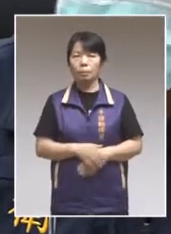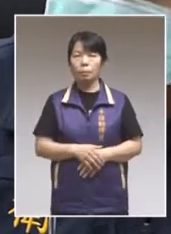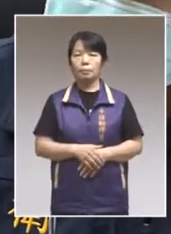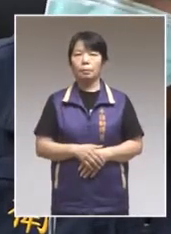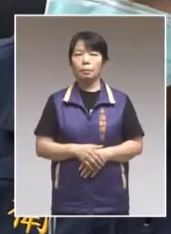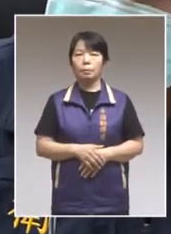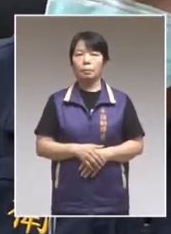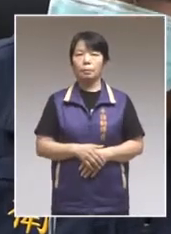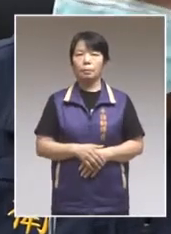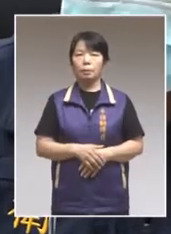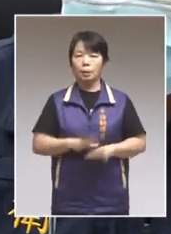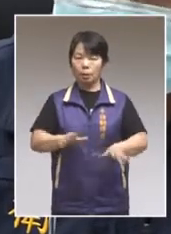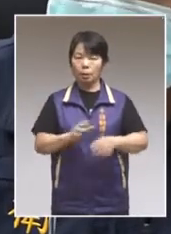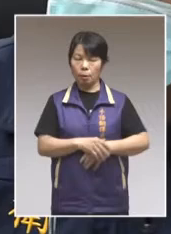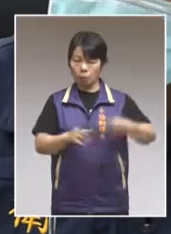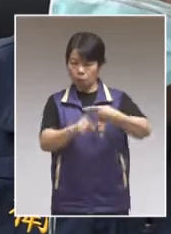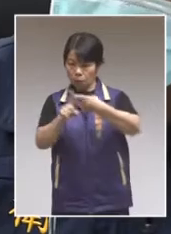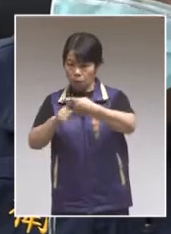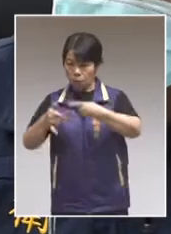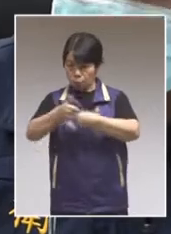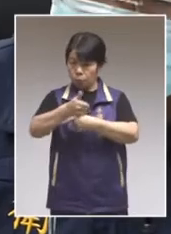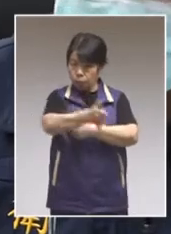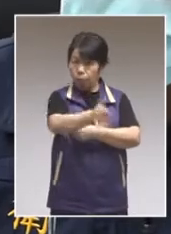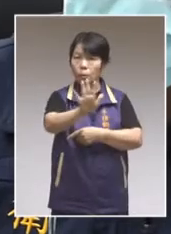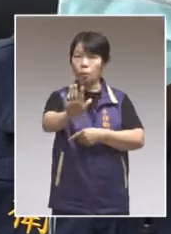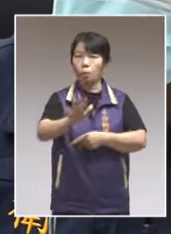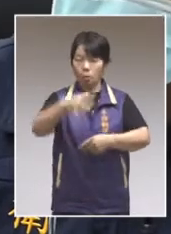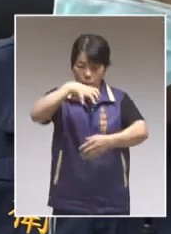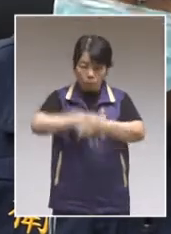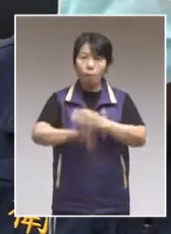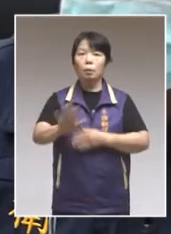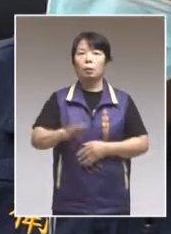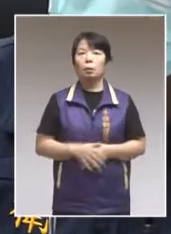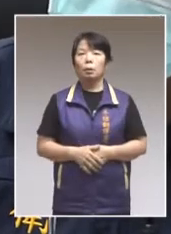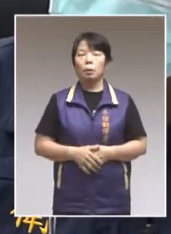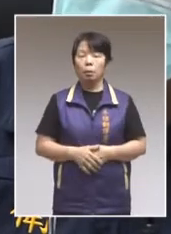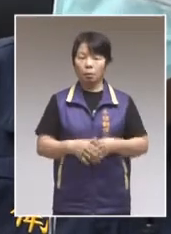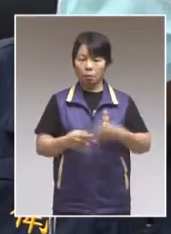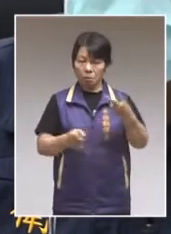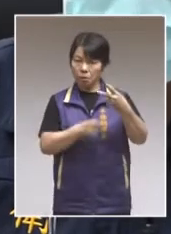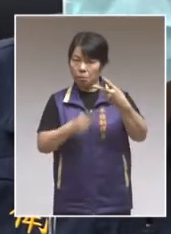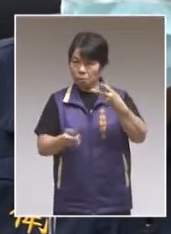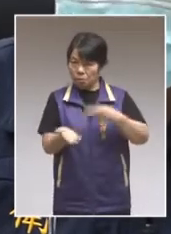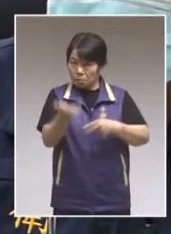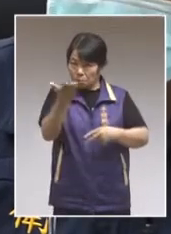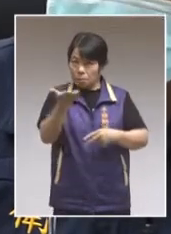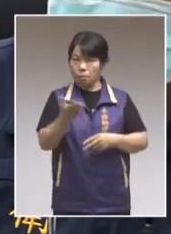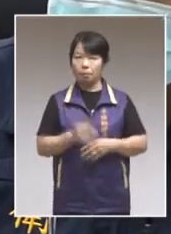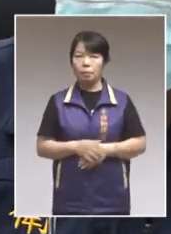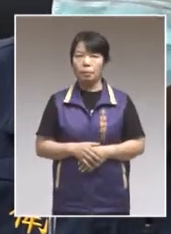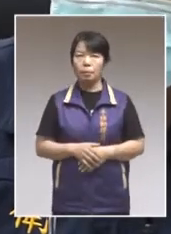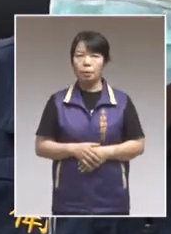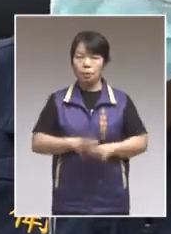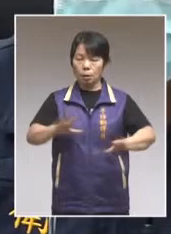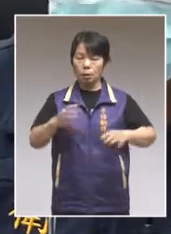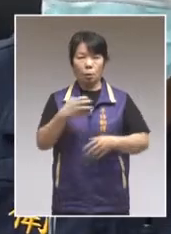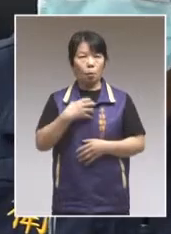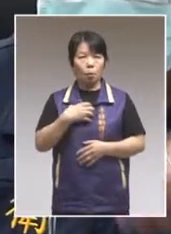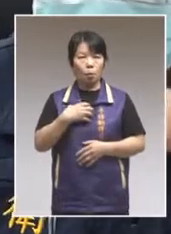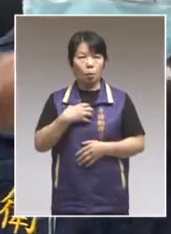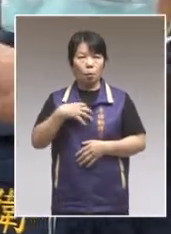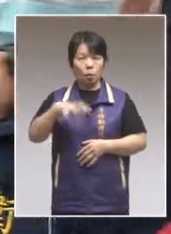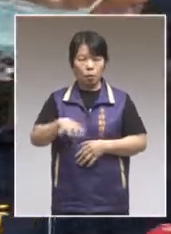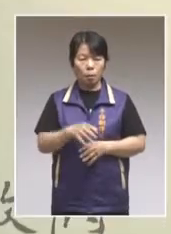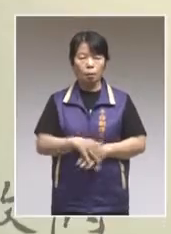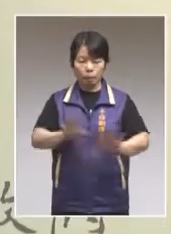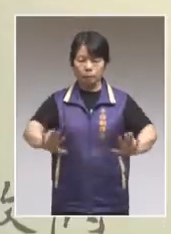有这个确诊个案的足迹在里面有两个以上那我们就会在我们的风险警示上面会特别